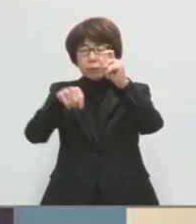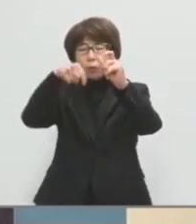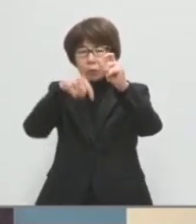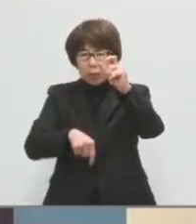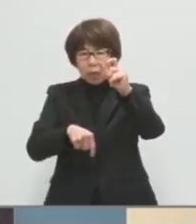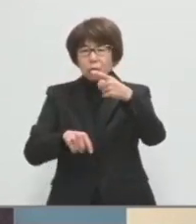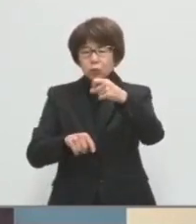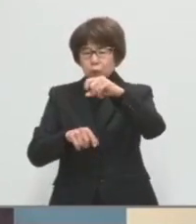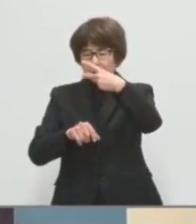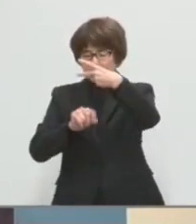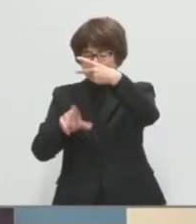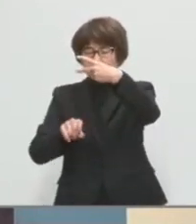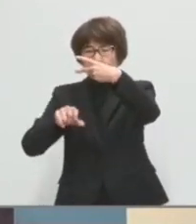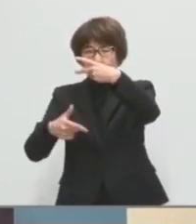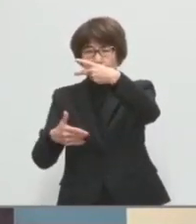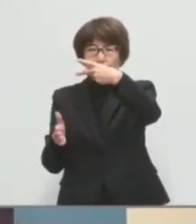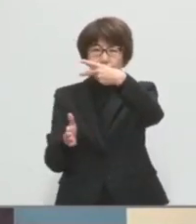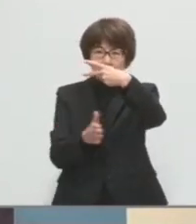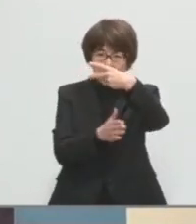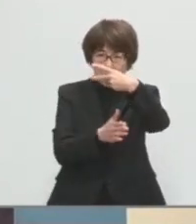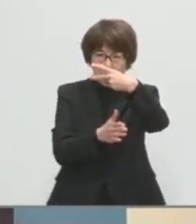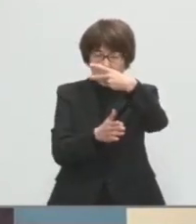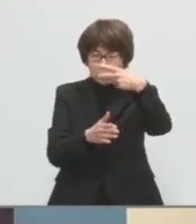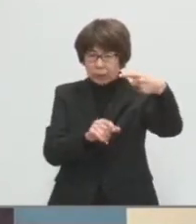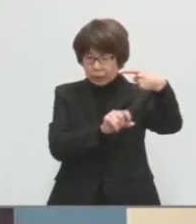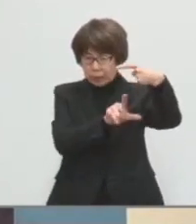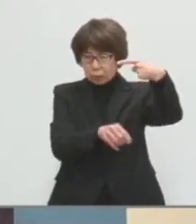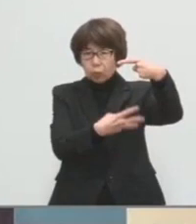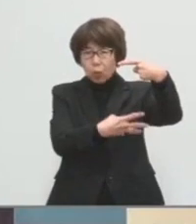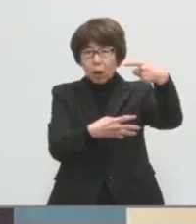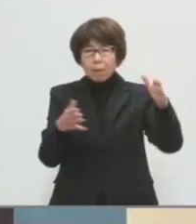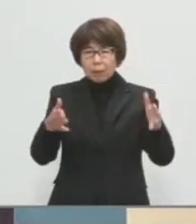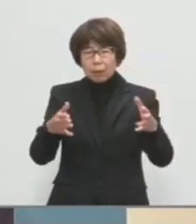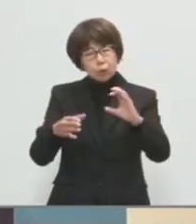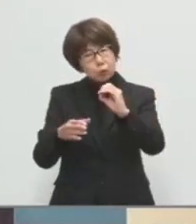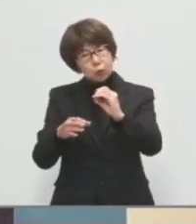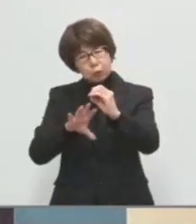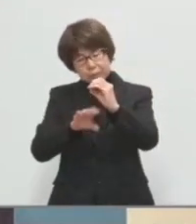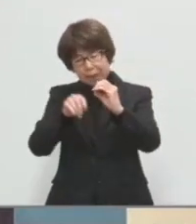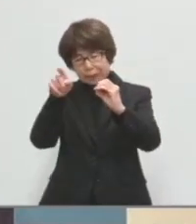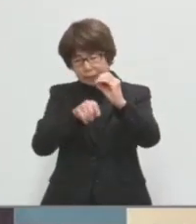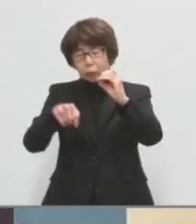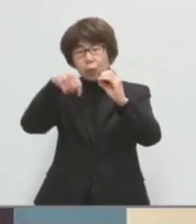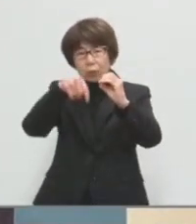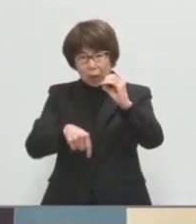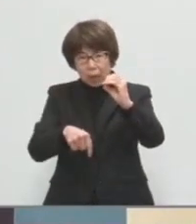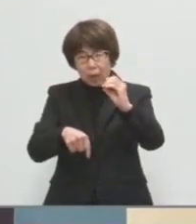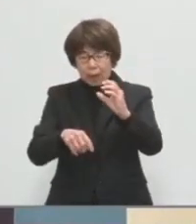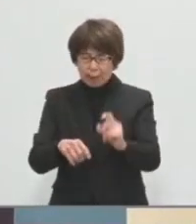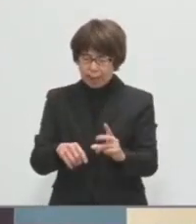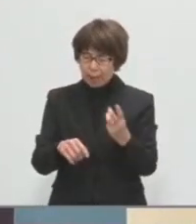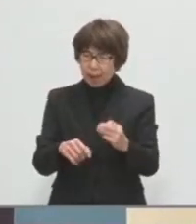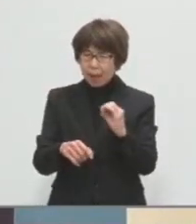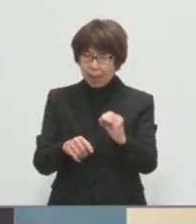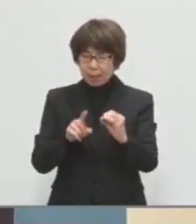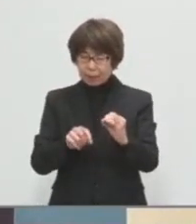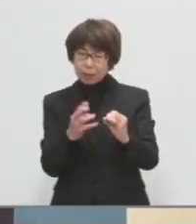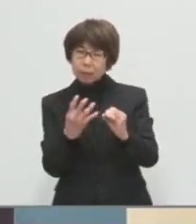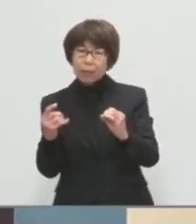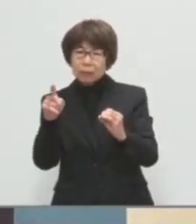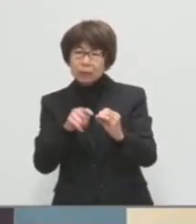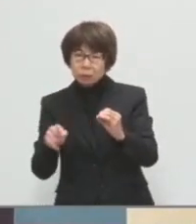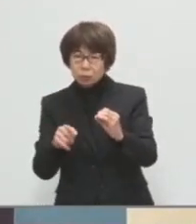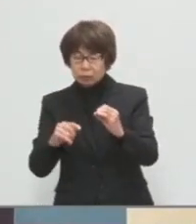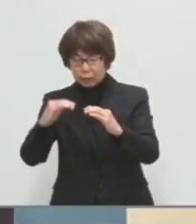12月の16日から去る1月4日までは10万人あたり1人かデータに数人ということでございましたけれど